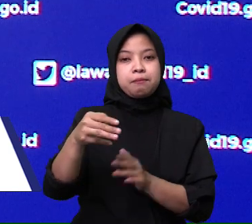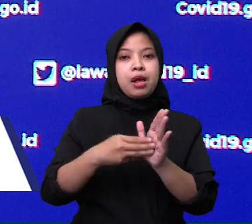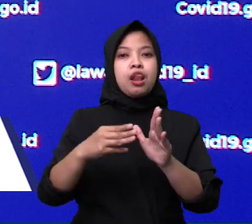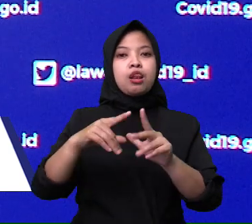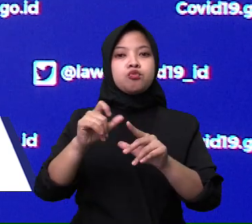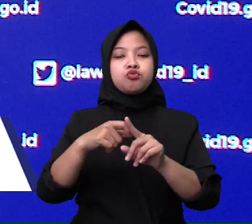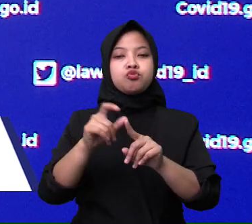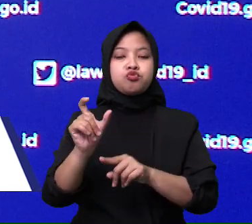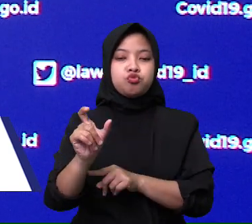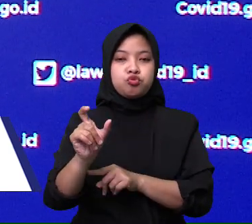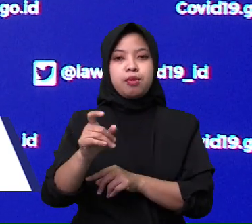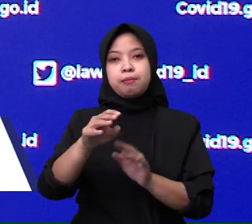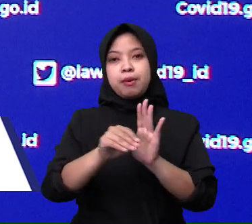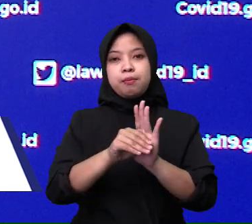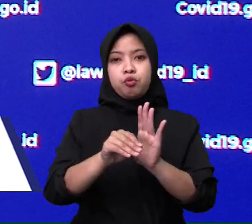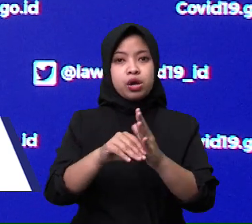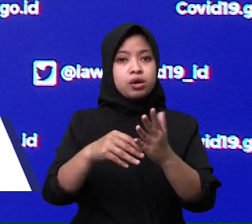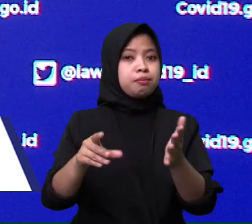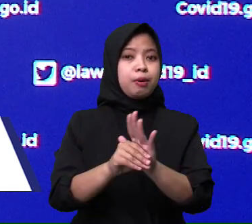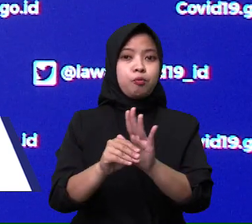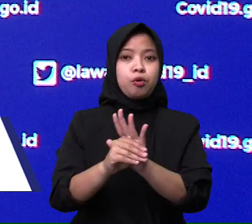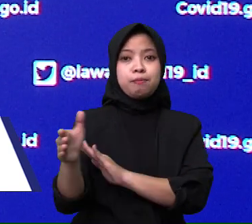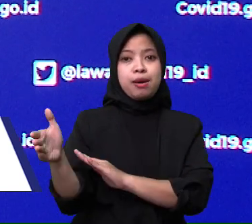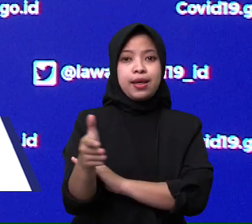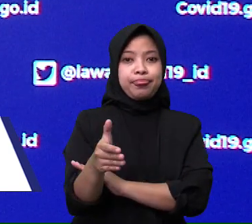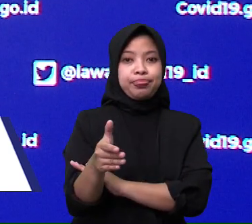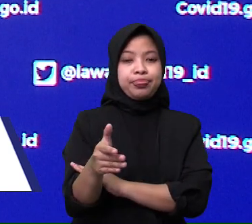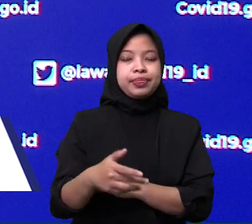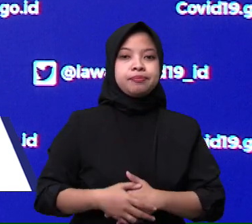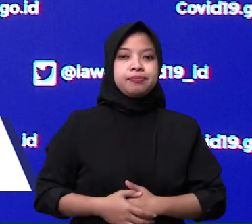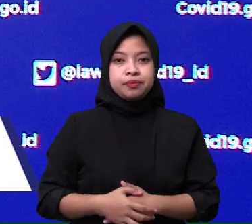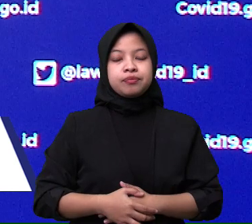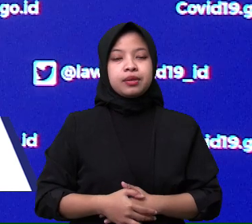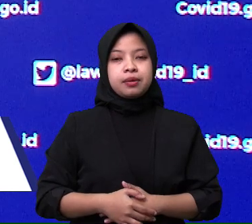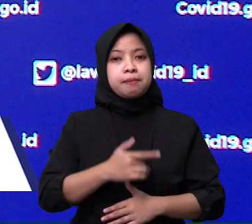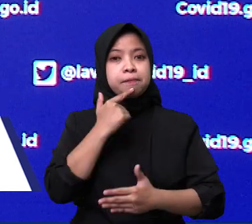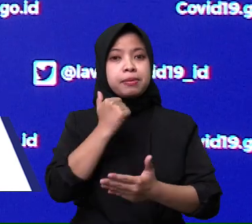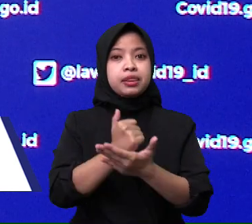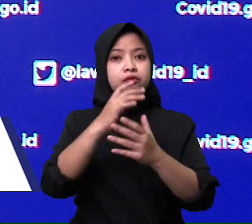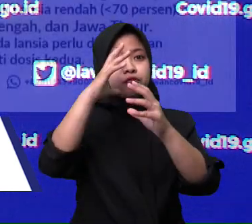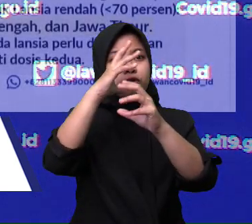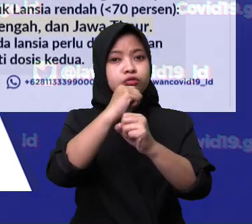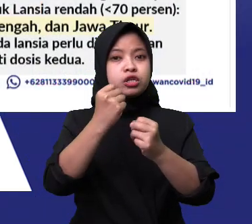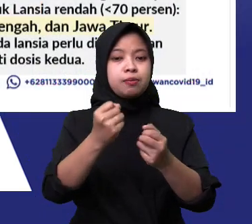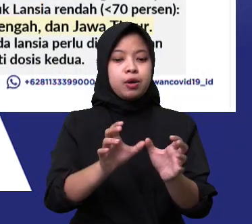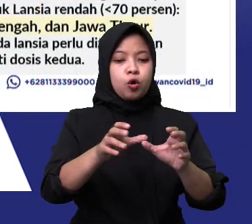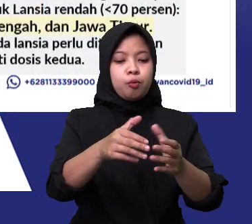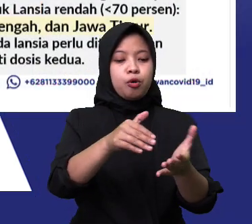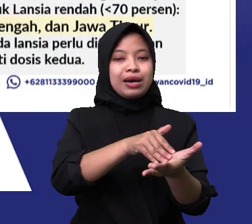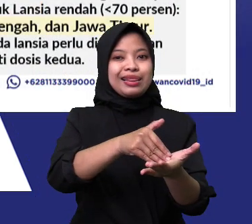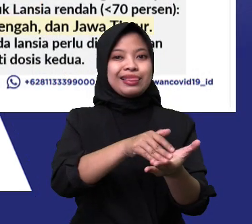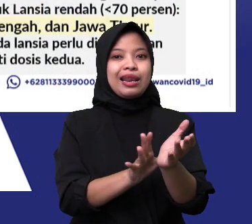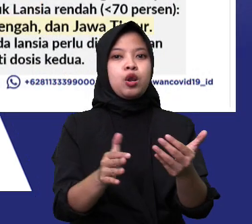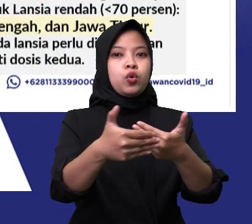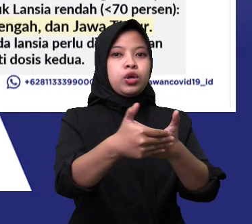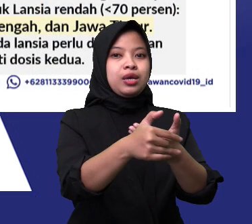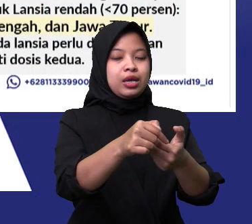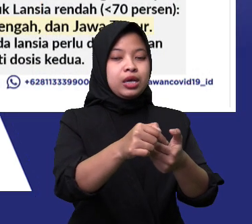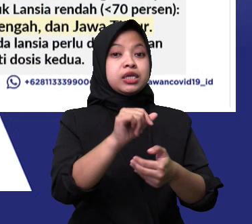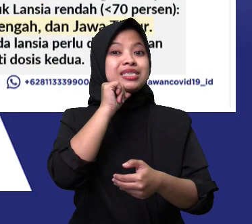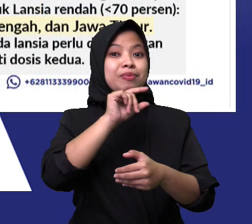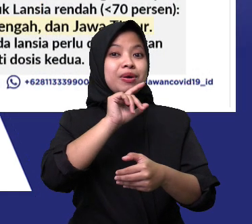Papua Barat, dan Papua. Selain itu, penting juga untuk berfokus pada perlindungan kelompok rentan, salah satunya